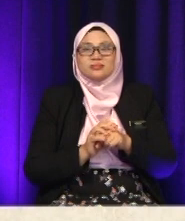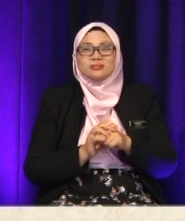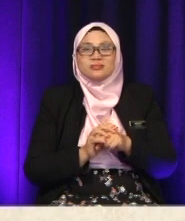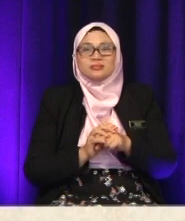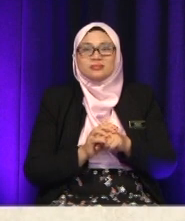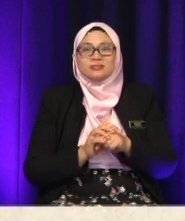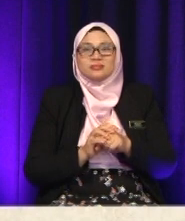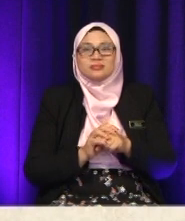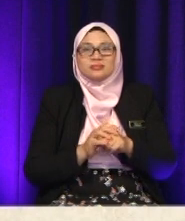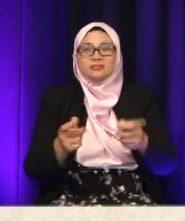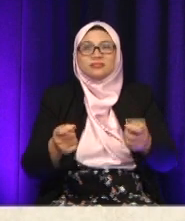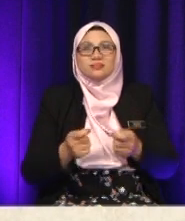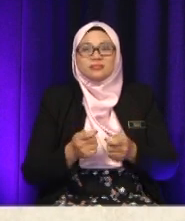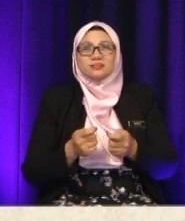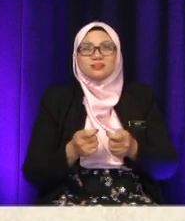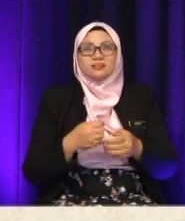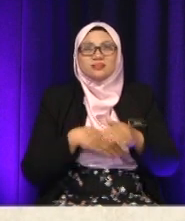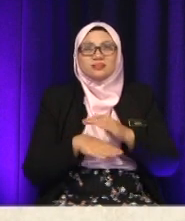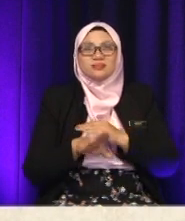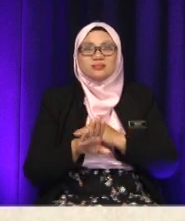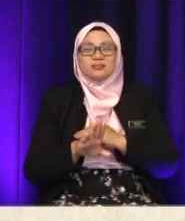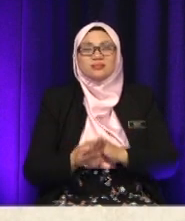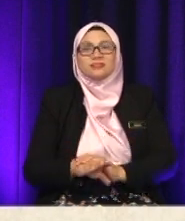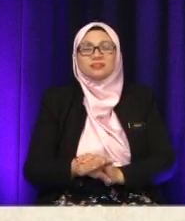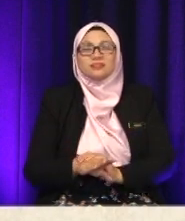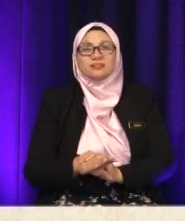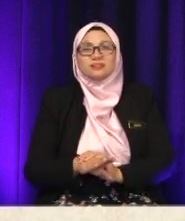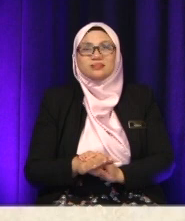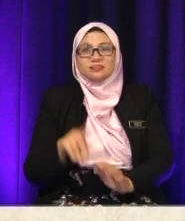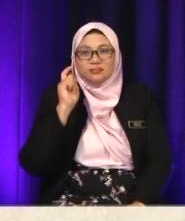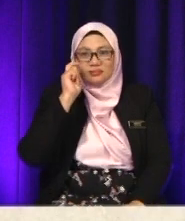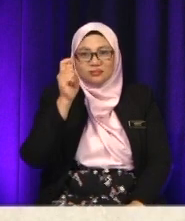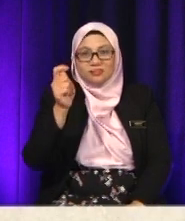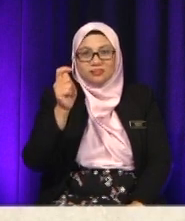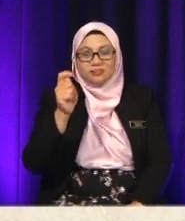dan dipunya berarti kan pastikan pada ingat